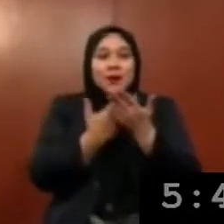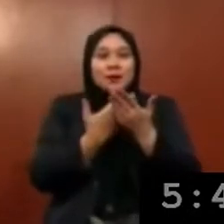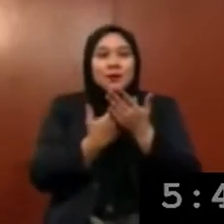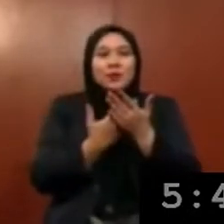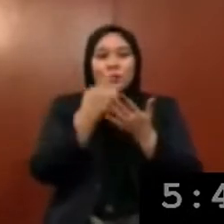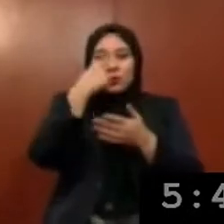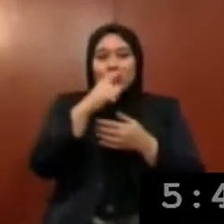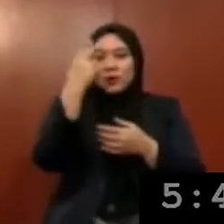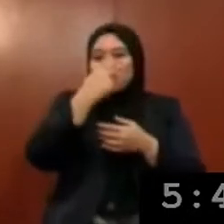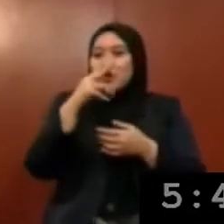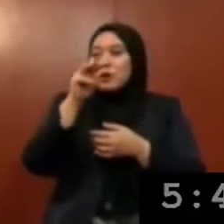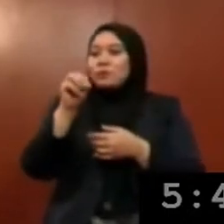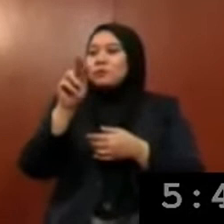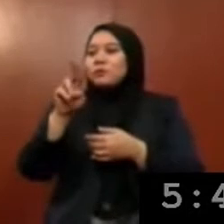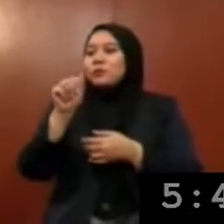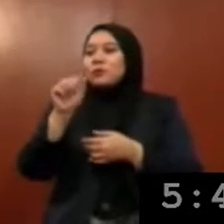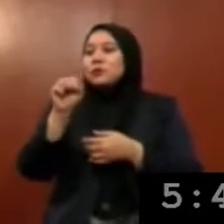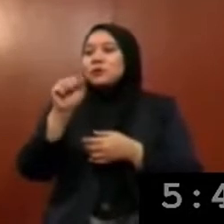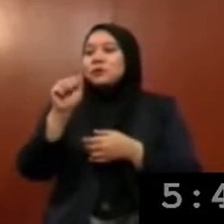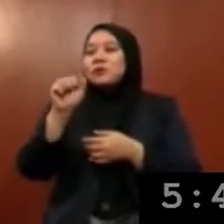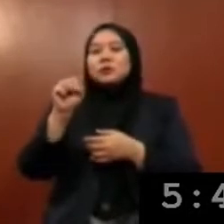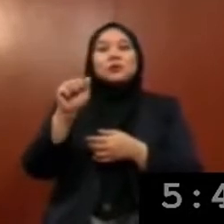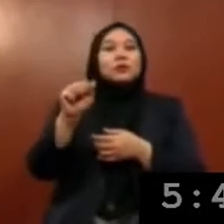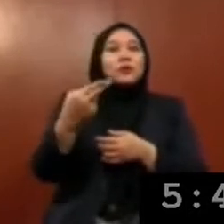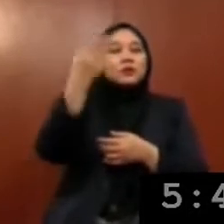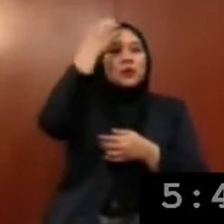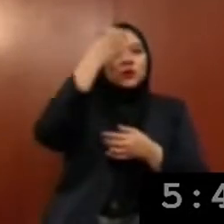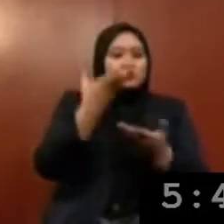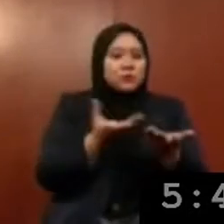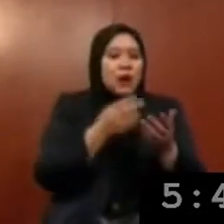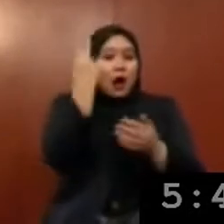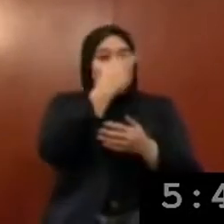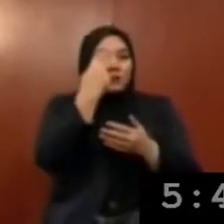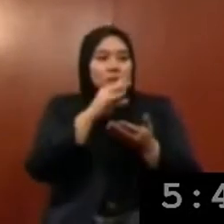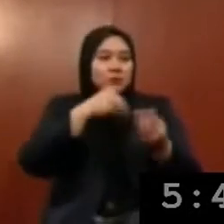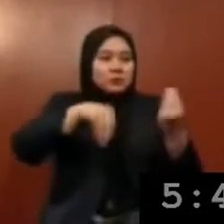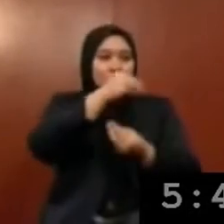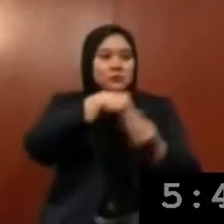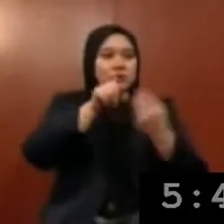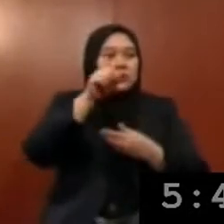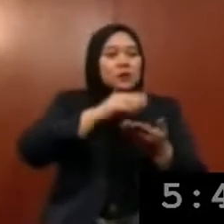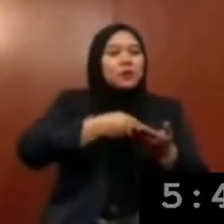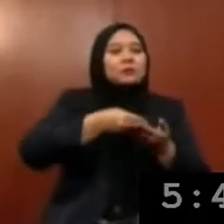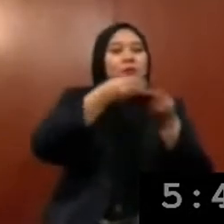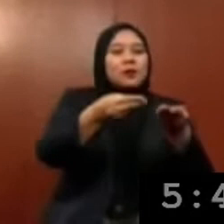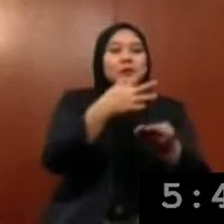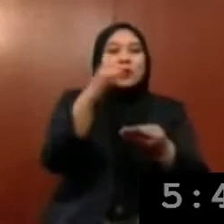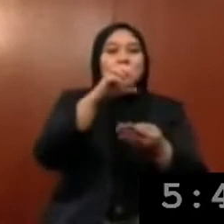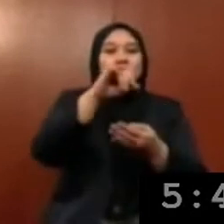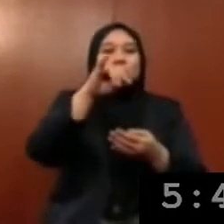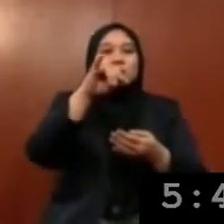muassasah Selangor pada tahun lalu jemaah haji muassasah diberikan Wang tunai r500 bagi membantu mereka dalam